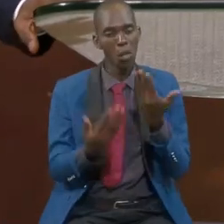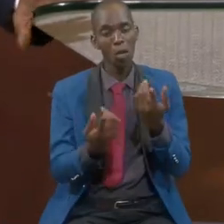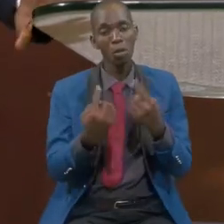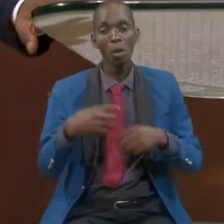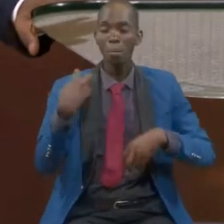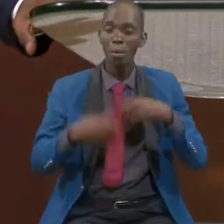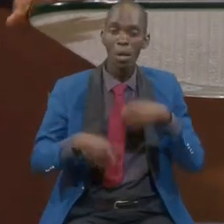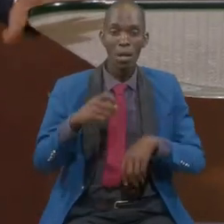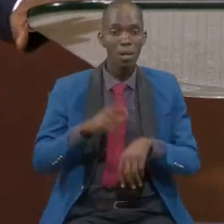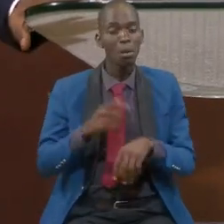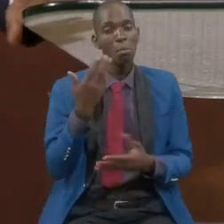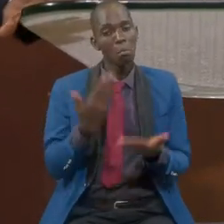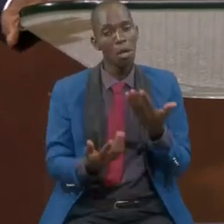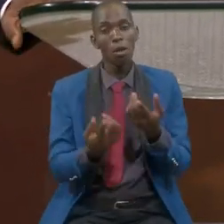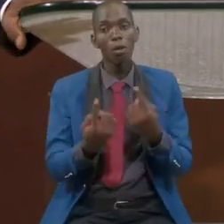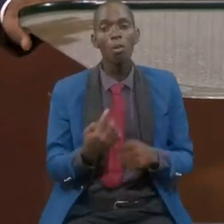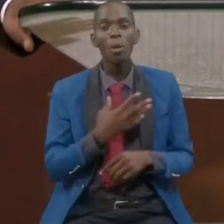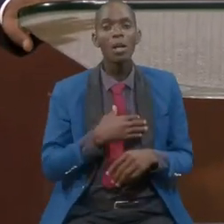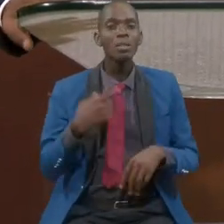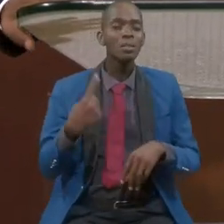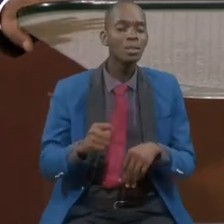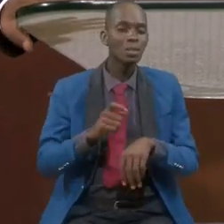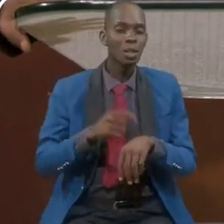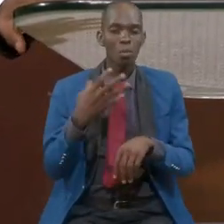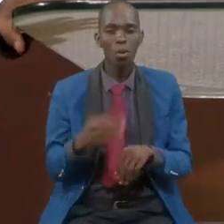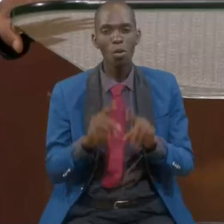difficiles peuvent se présenter. Et les temps